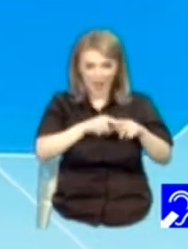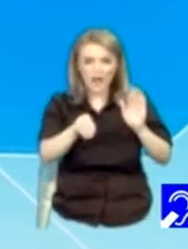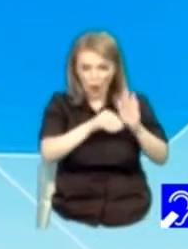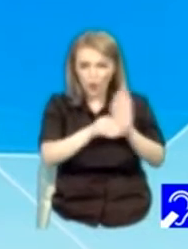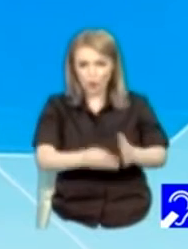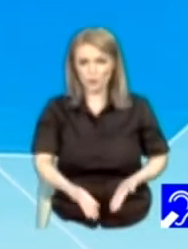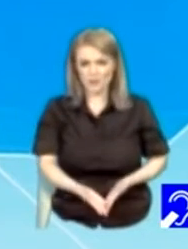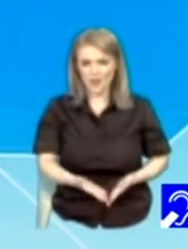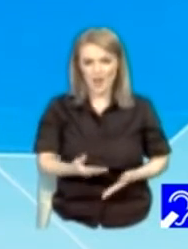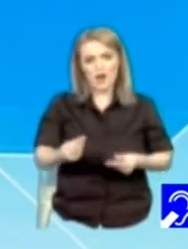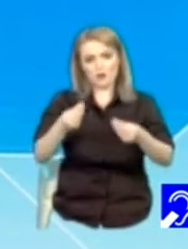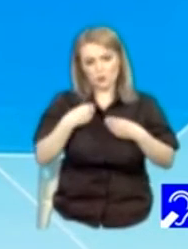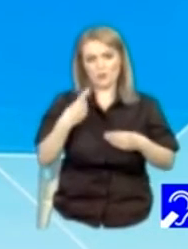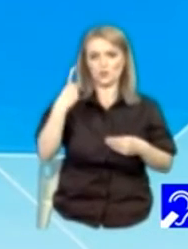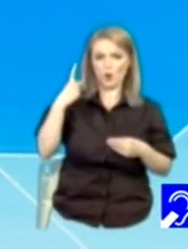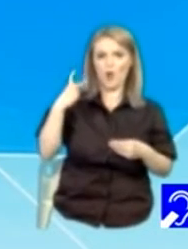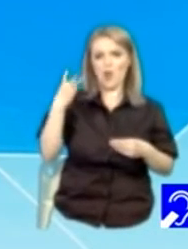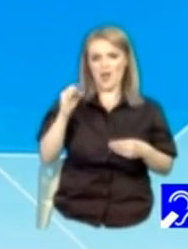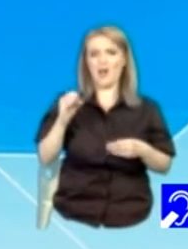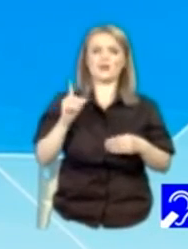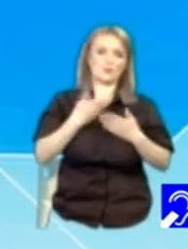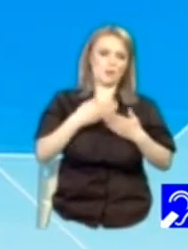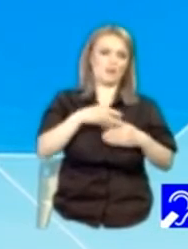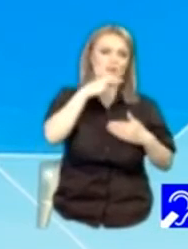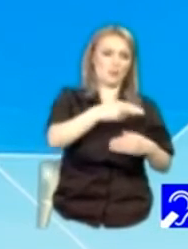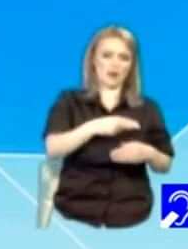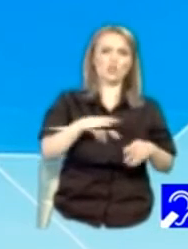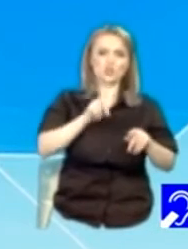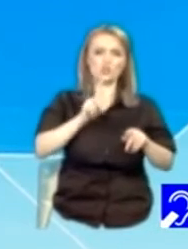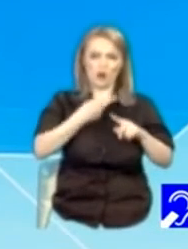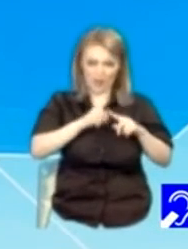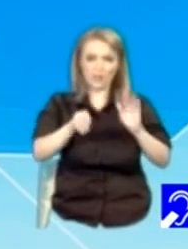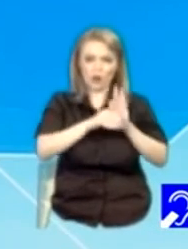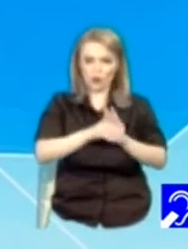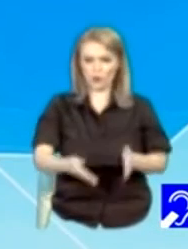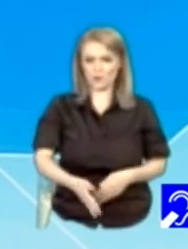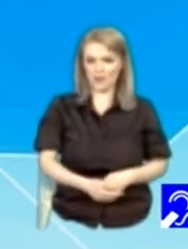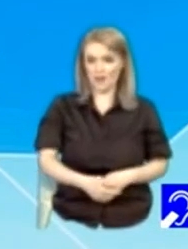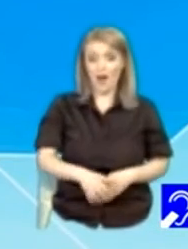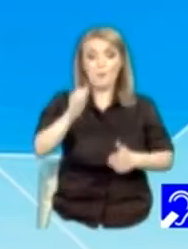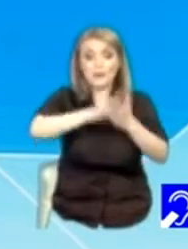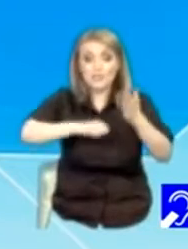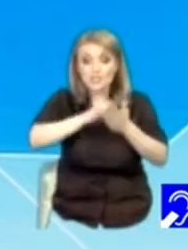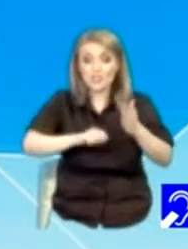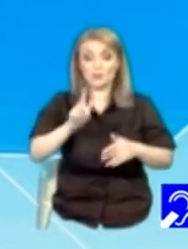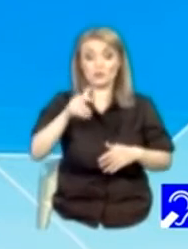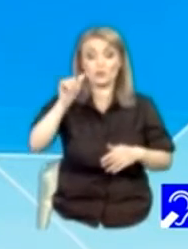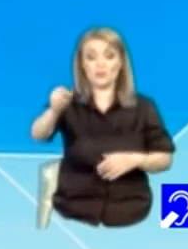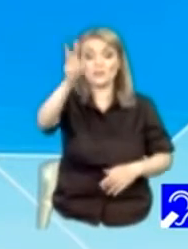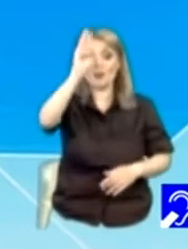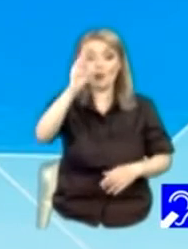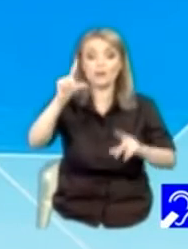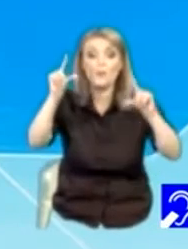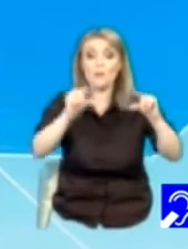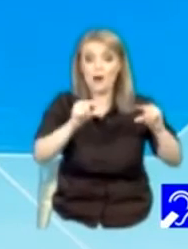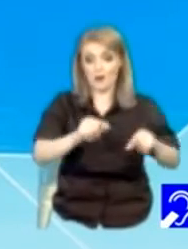la 100 de lei. Da, este și asta un model de corupție, dar doar din motiv pentru că nu există o salarizare decentă. Noi trebuie să